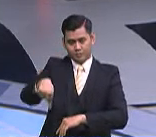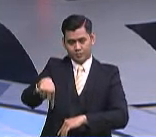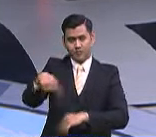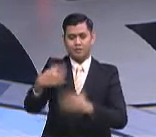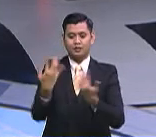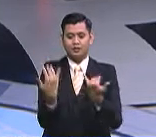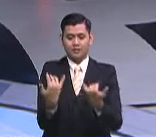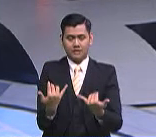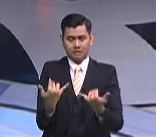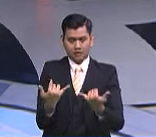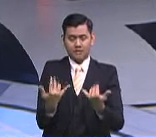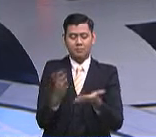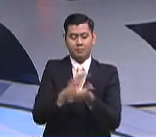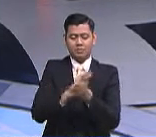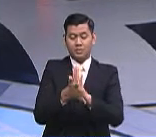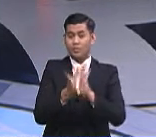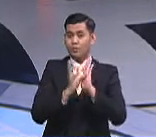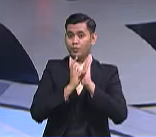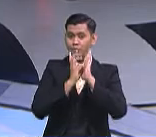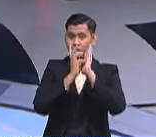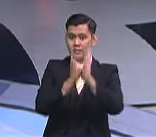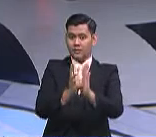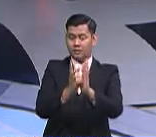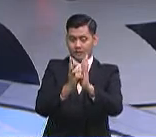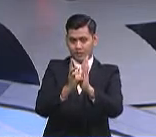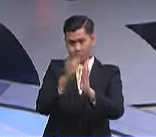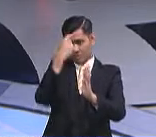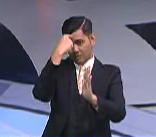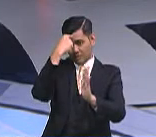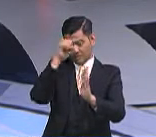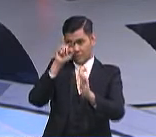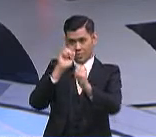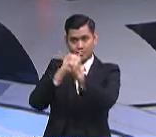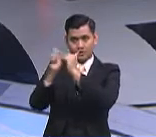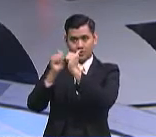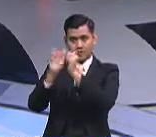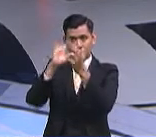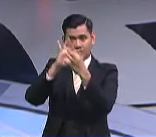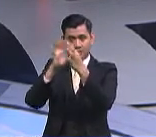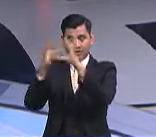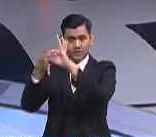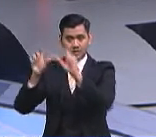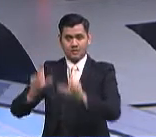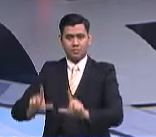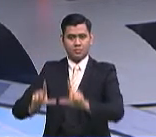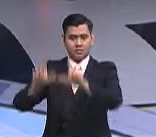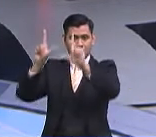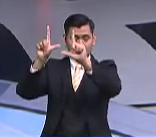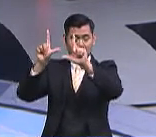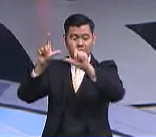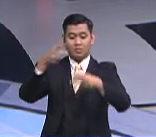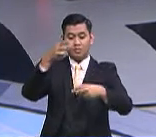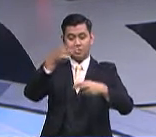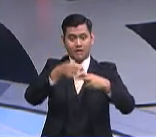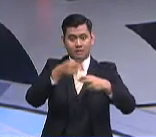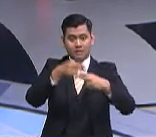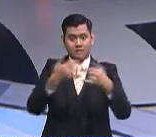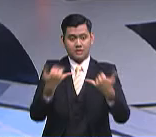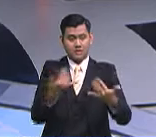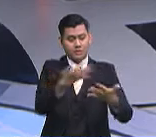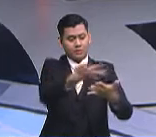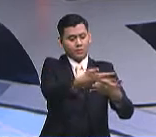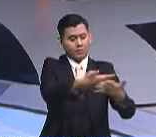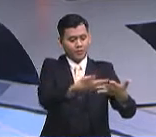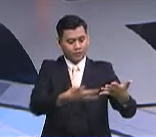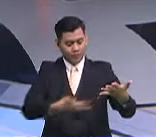ke Sukan Olimpik Tokyo 2020. Ini selepas namanya disenaraikan pada saat akhir bagi menyertai